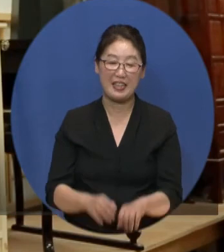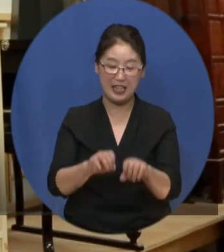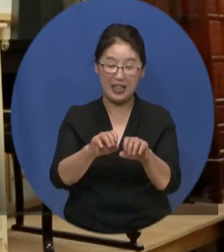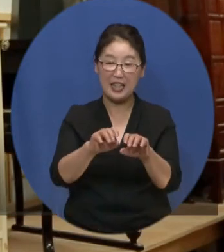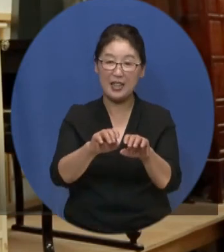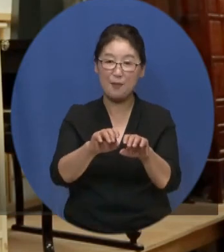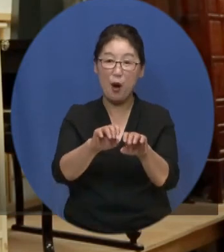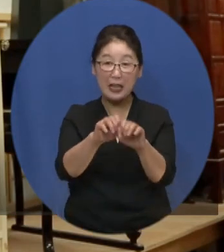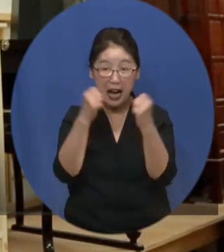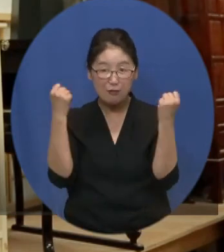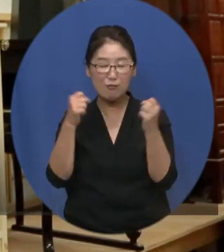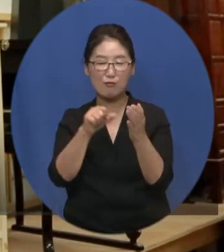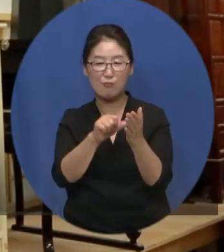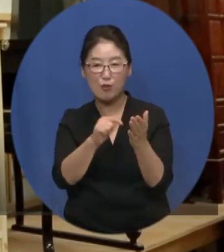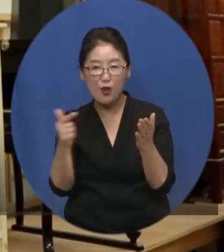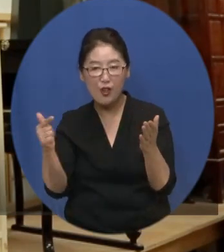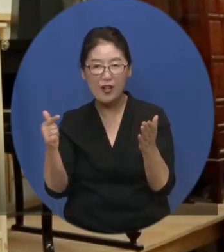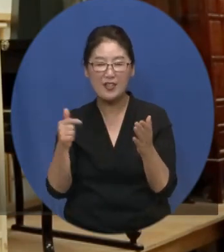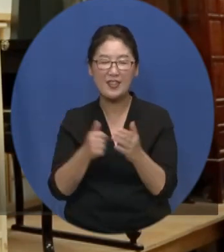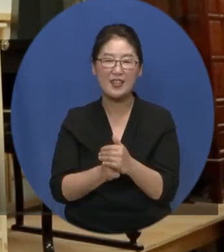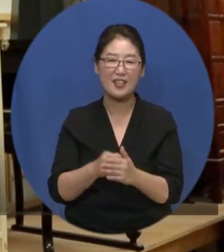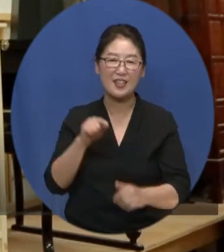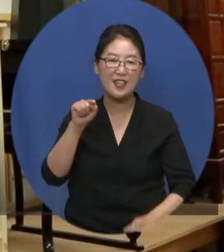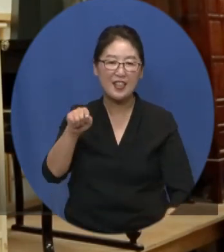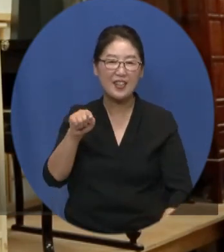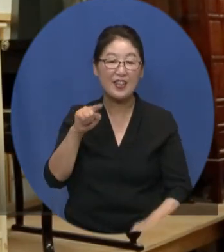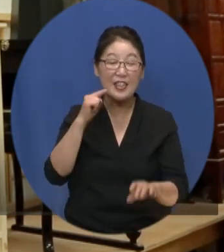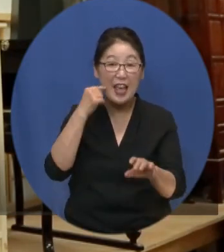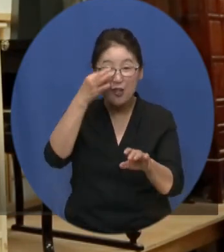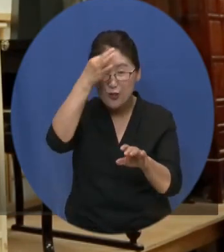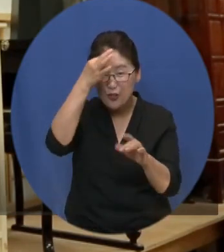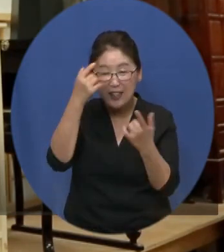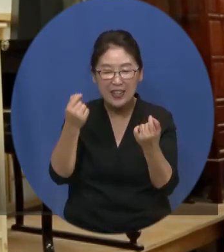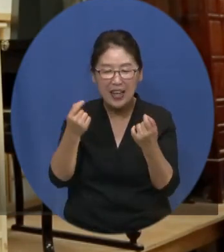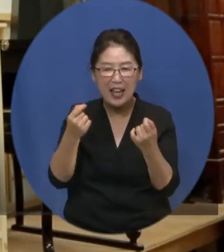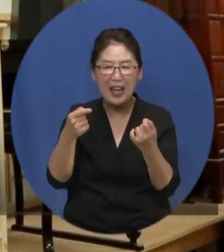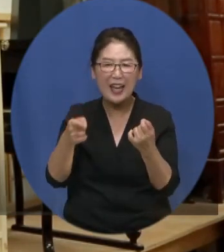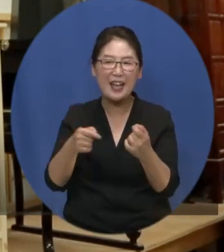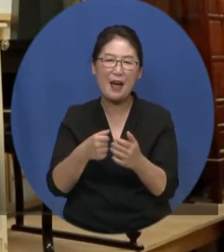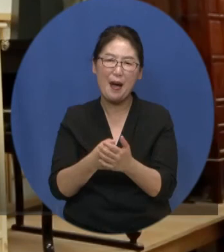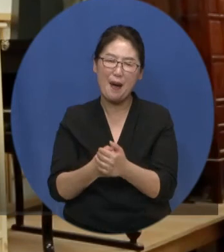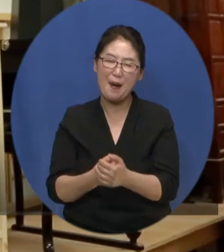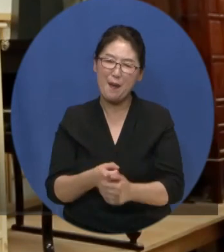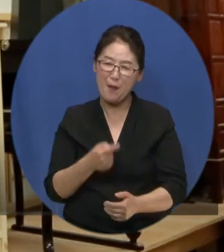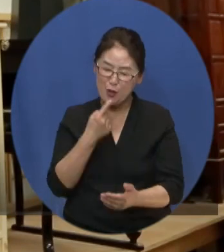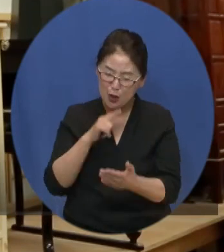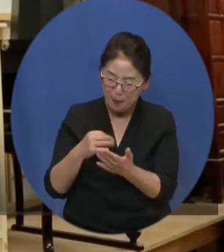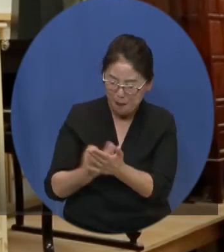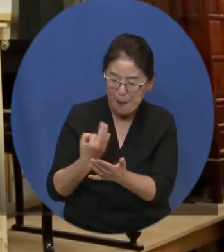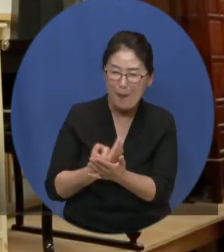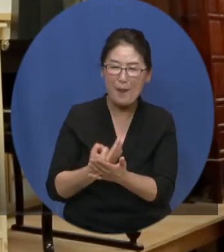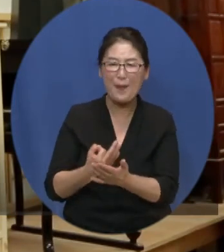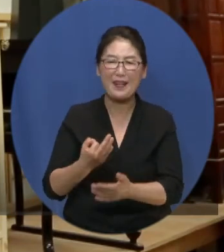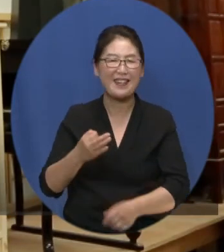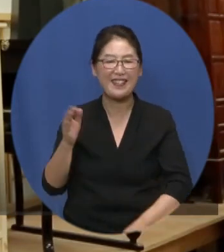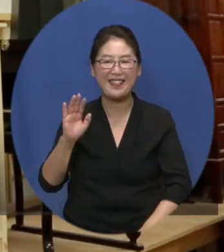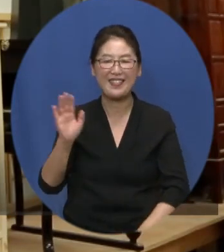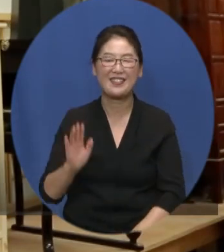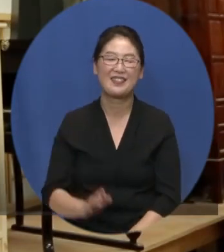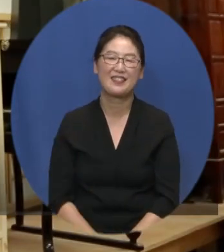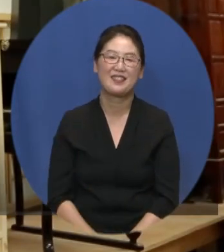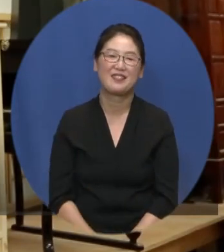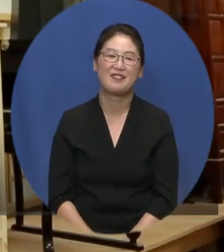니까 예술 계통은 감사 배고픈 직업이다 라는 것만 알고 계시면 돼요 그래도